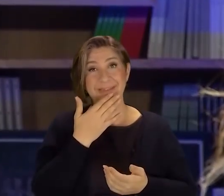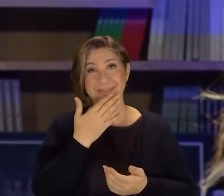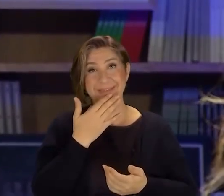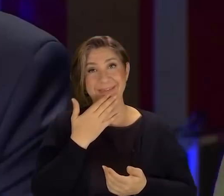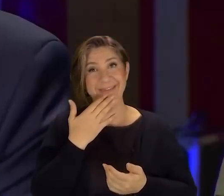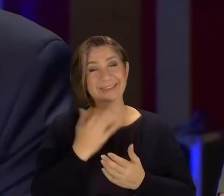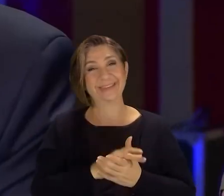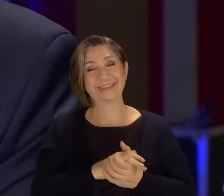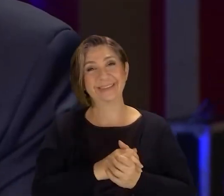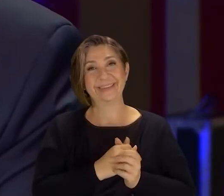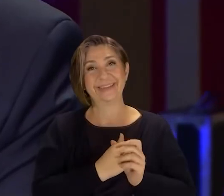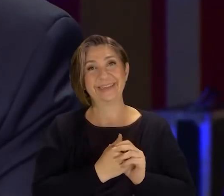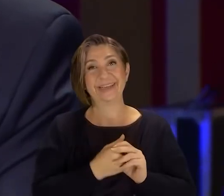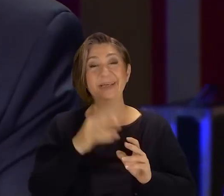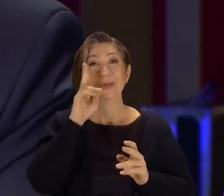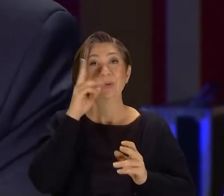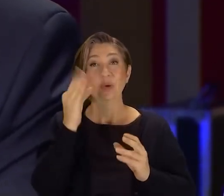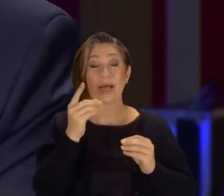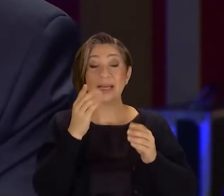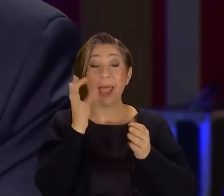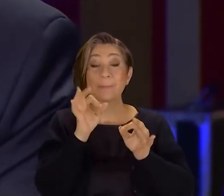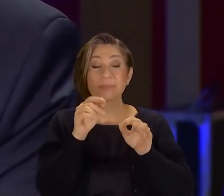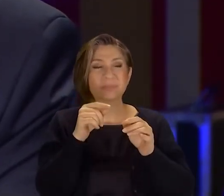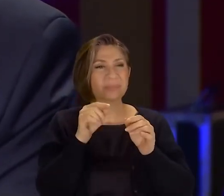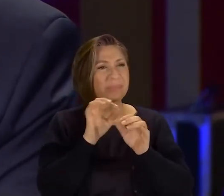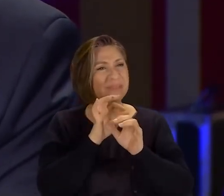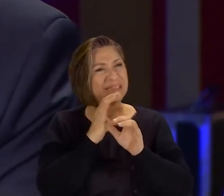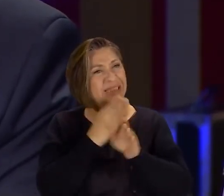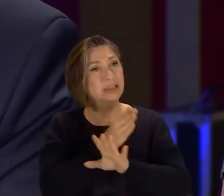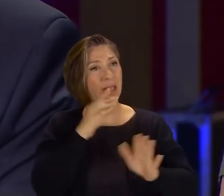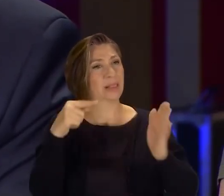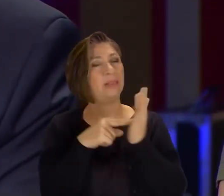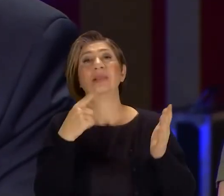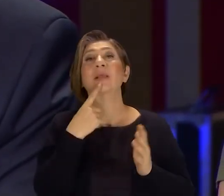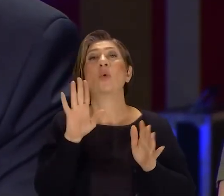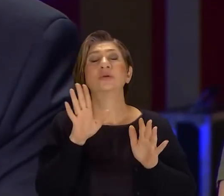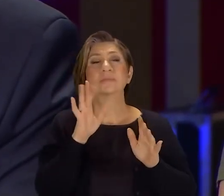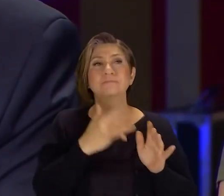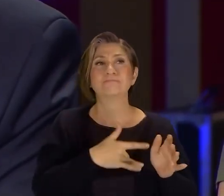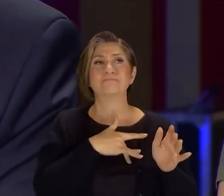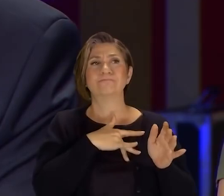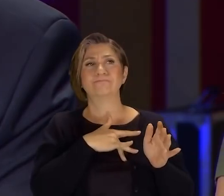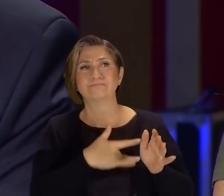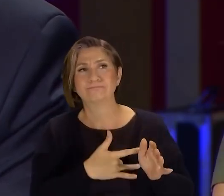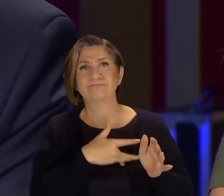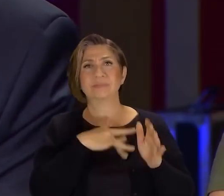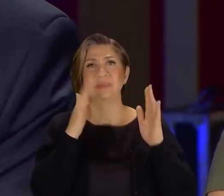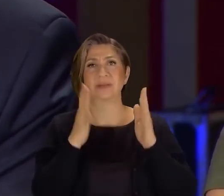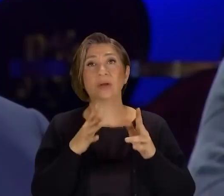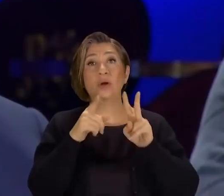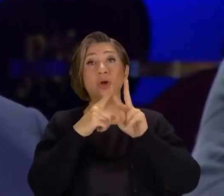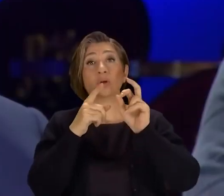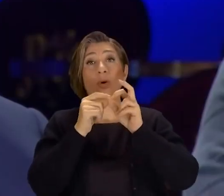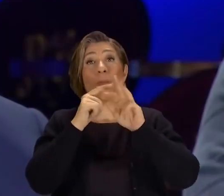yani sonuç olarak oldukça çelişkiliyiz. Çok. Daha işin bu çok hayvan başındayız. Çok önemli çok gerçekten. Çok çelişkiliyiz. Yani işin Nobel